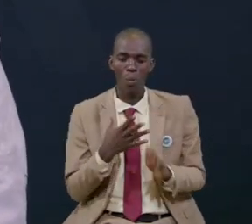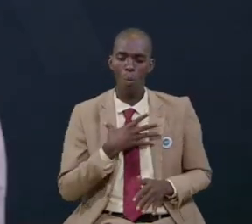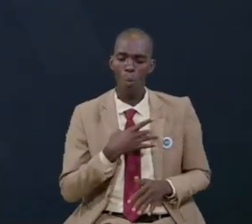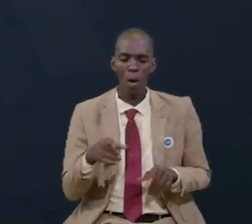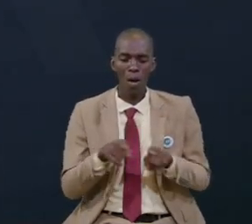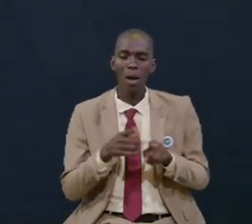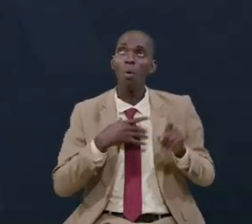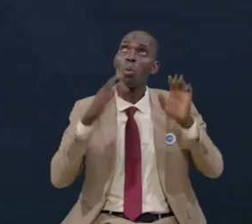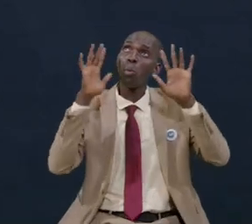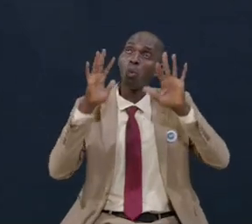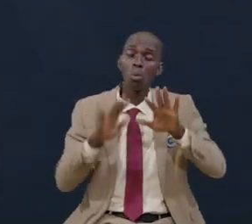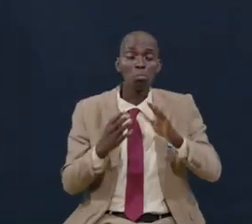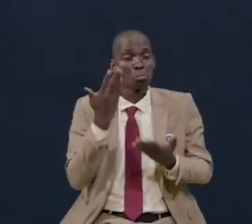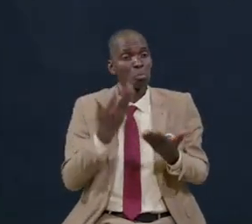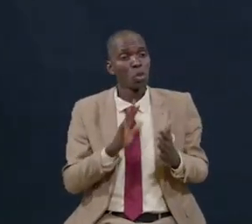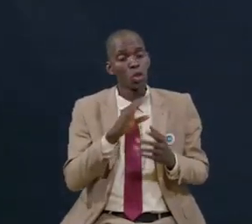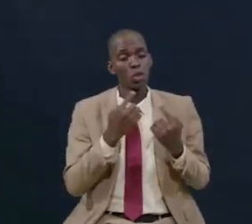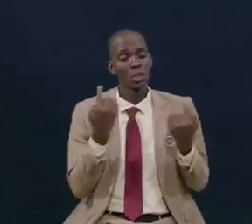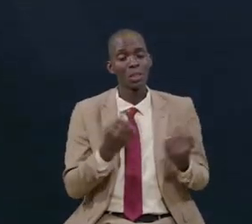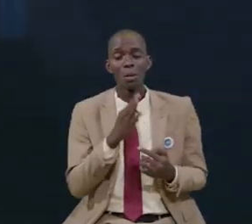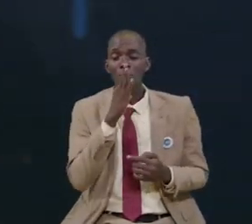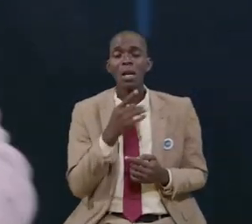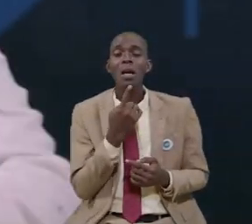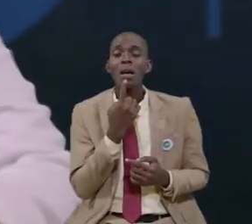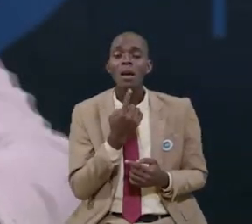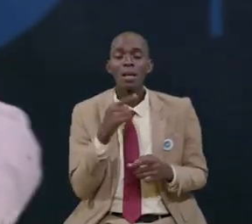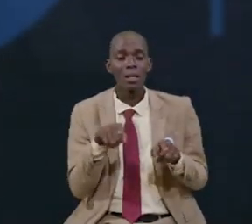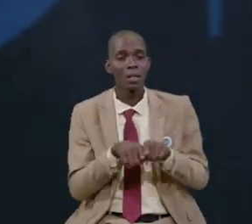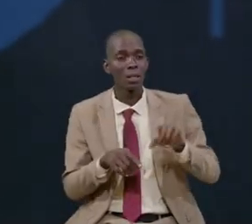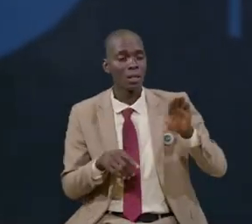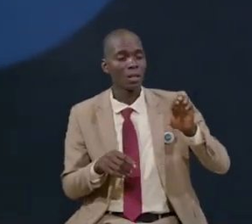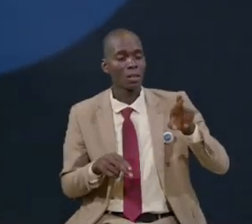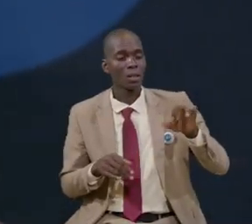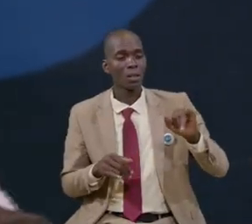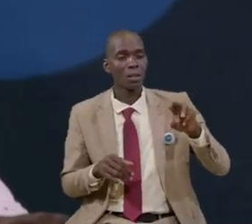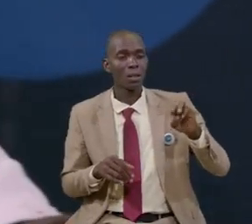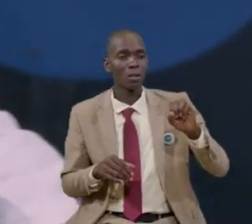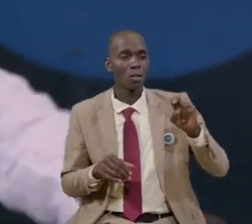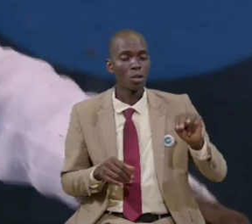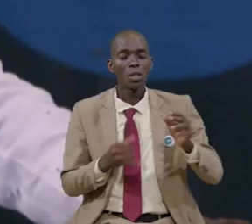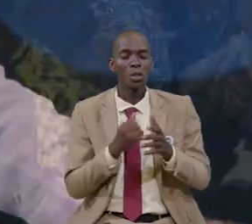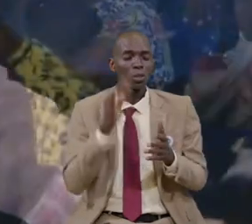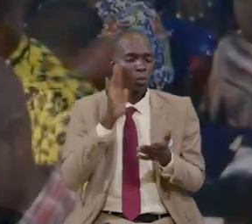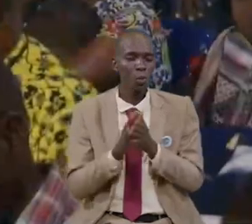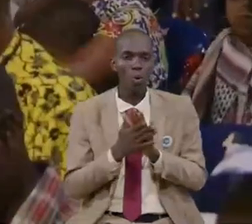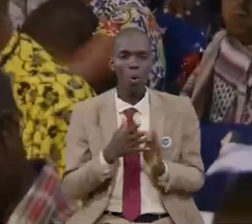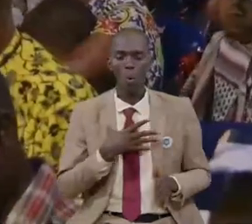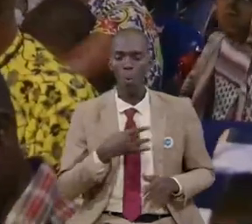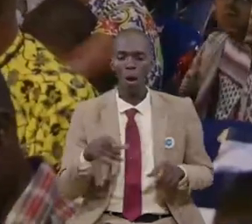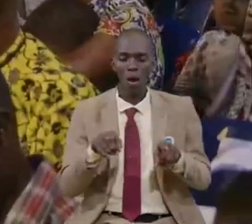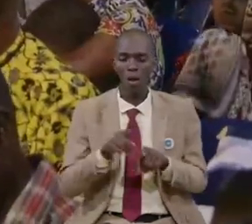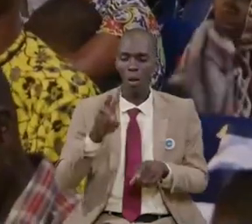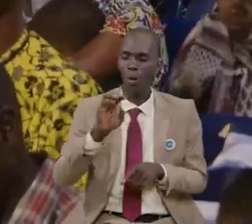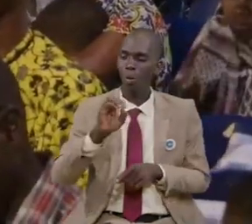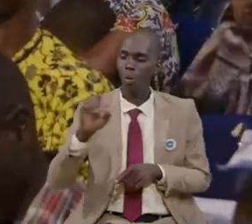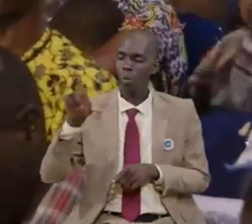sont rouges comme la pourpre, ils deviendront comme la laine. Puisse le Seigneur vous purifier,